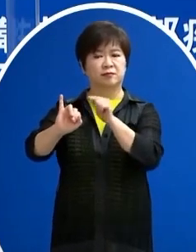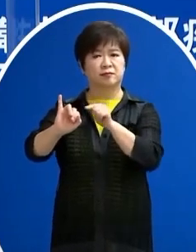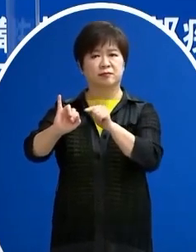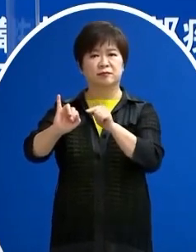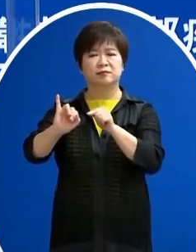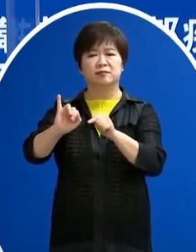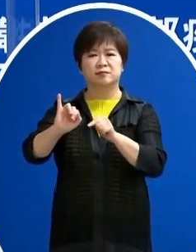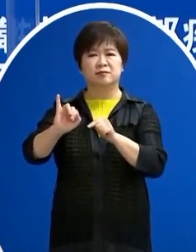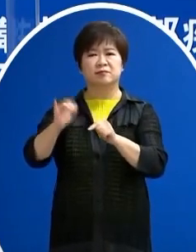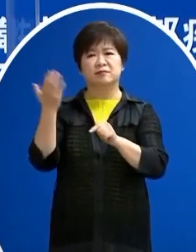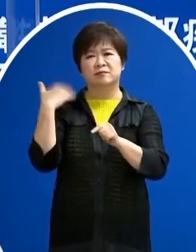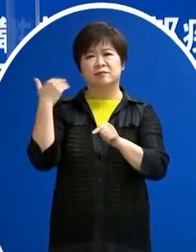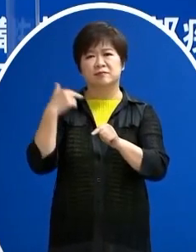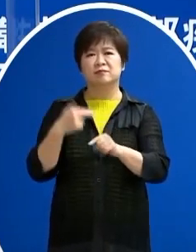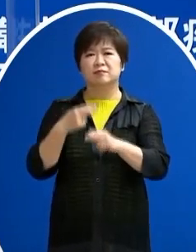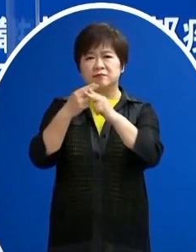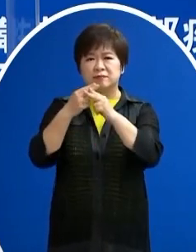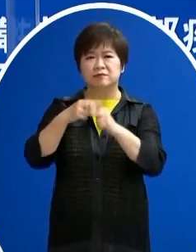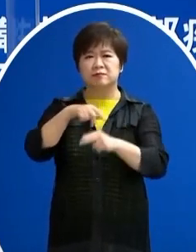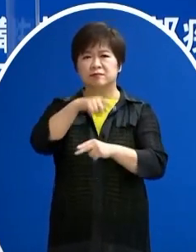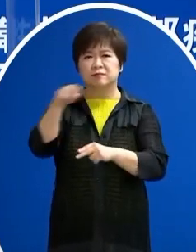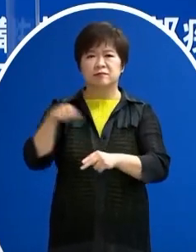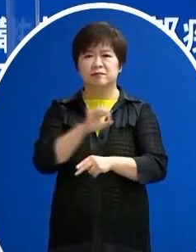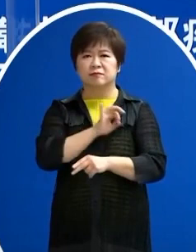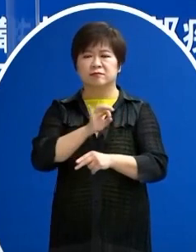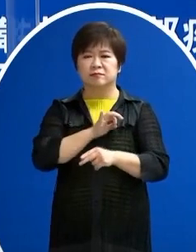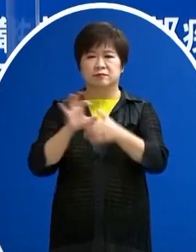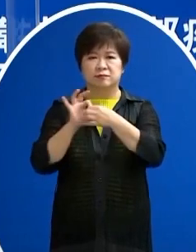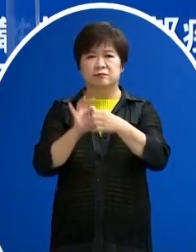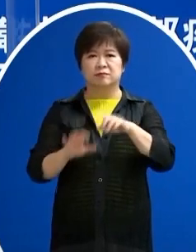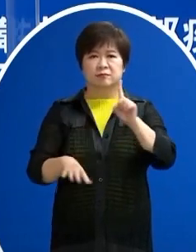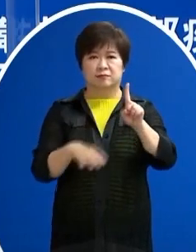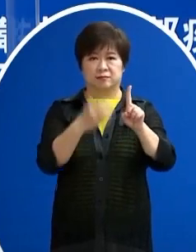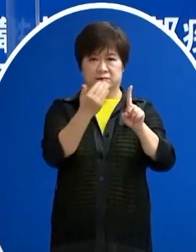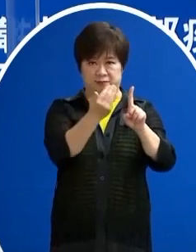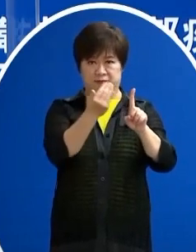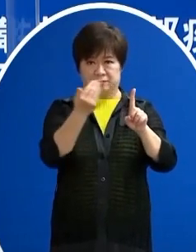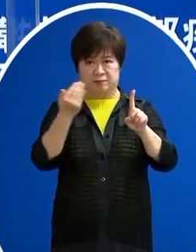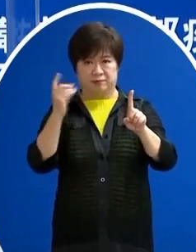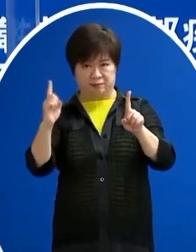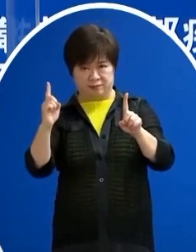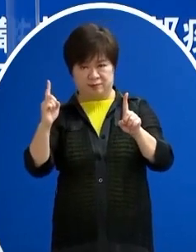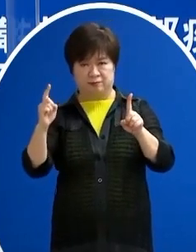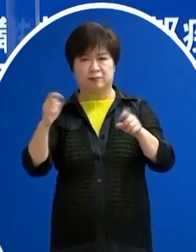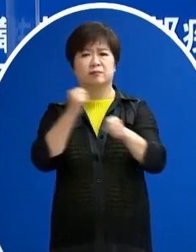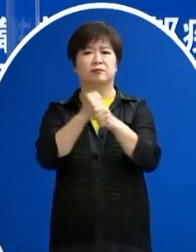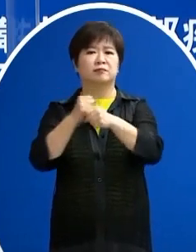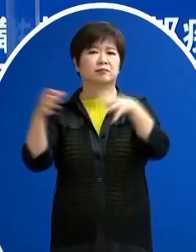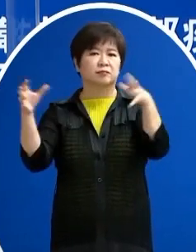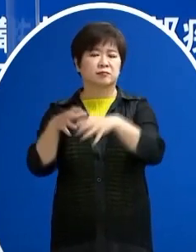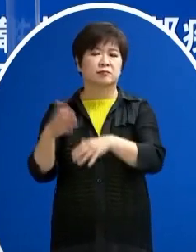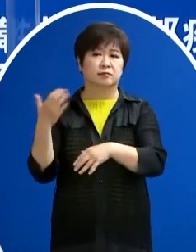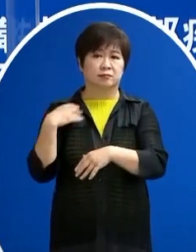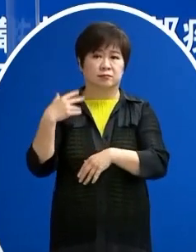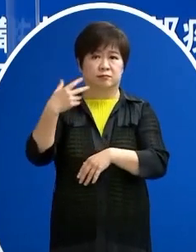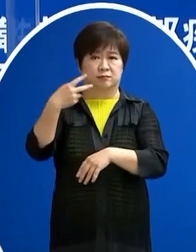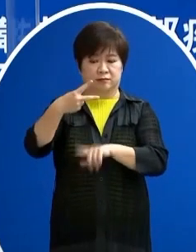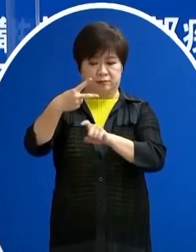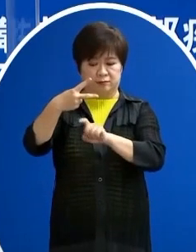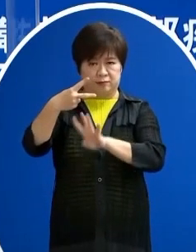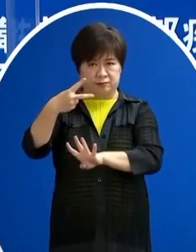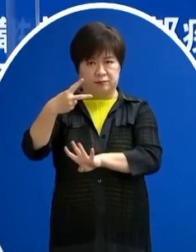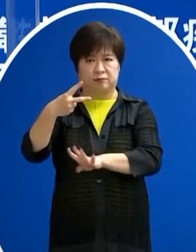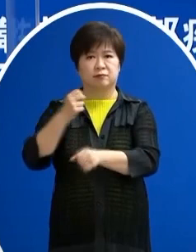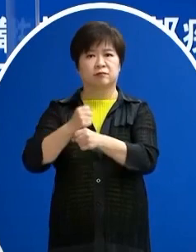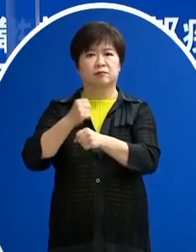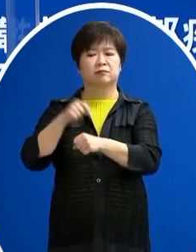教春酒相关，那是19991的一个同事，那他们是在2月14号是最后职场